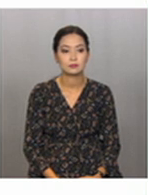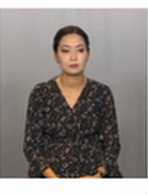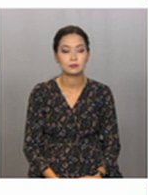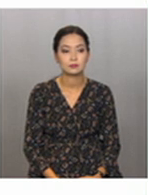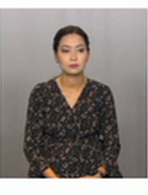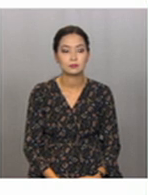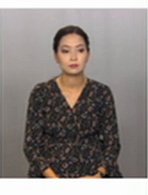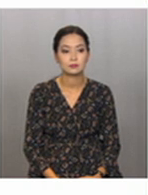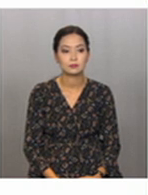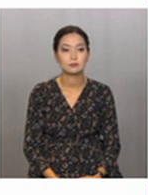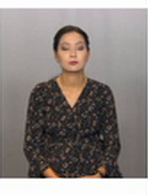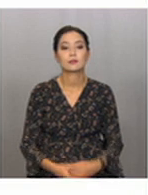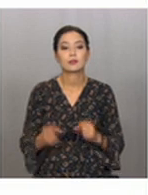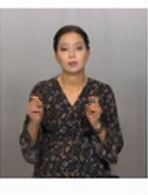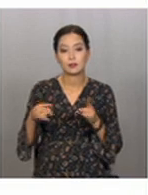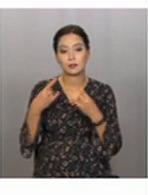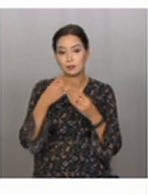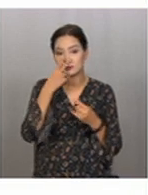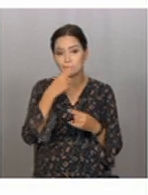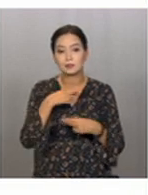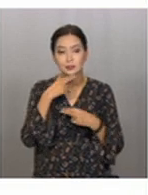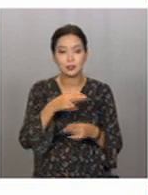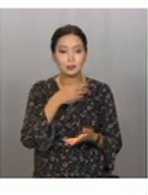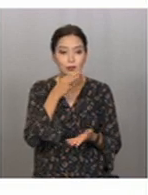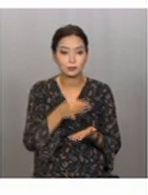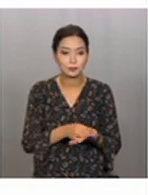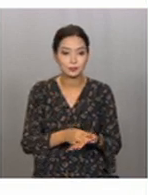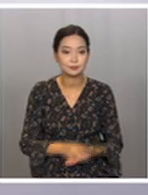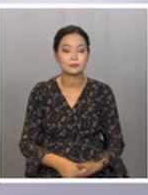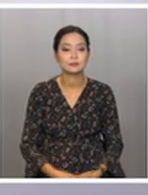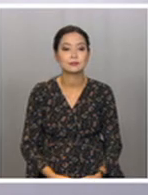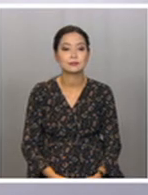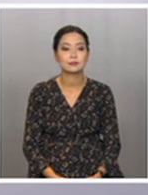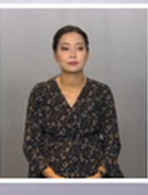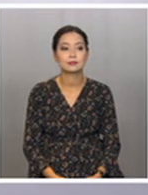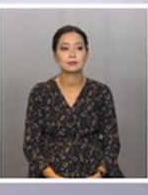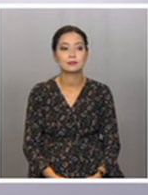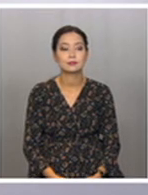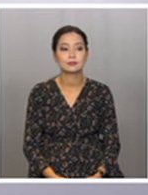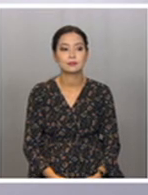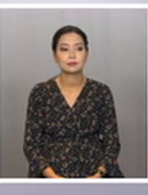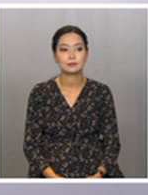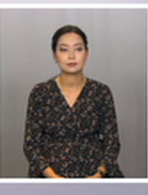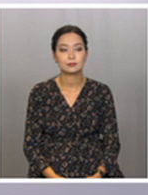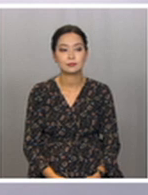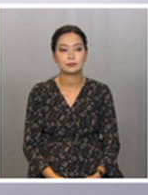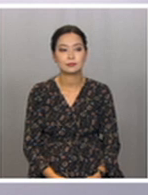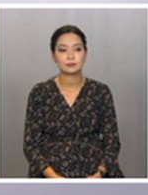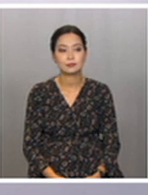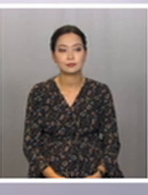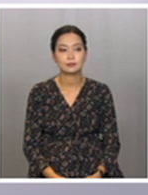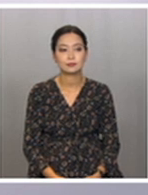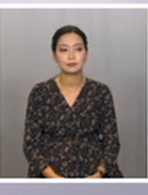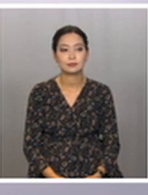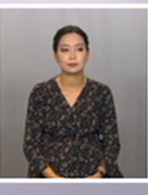Балалар, енді экранмен жауапты тексерейік. А векторының координаттары минус